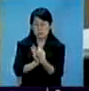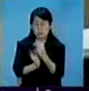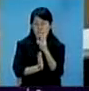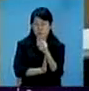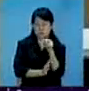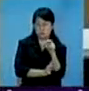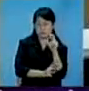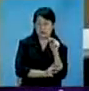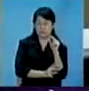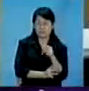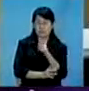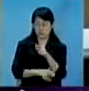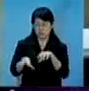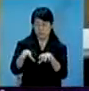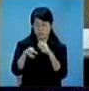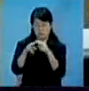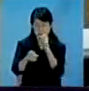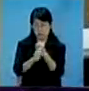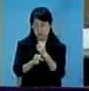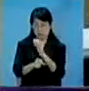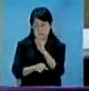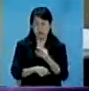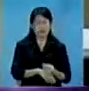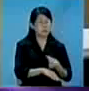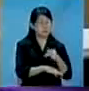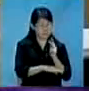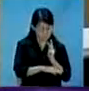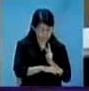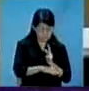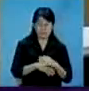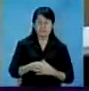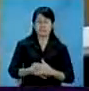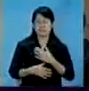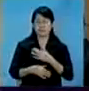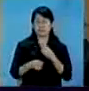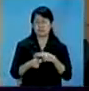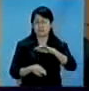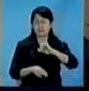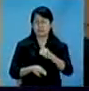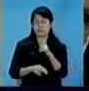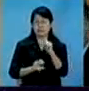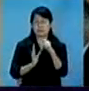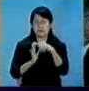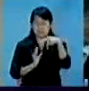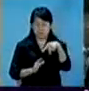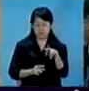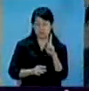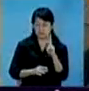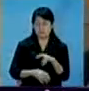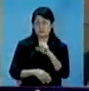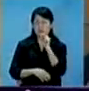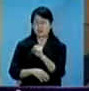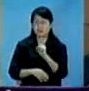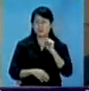ท่านบริหารเวลาให้ดีนะครับ ท่านประธานที่เคารพกระผมจตุพรพรมพันธ์สมาชิกสภ